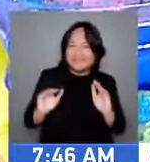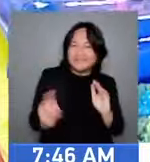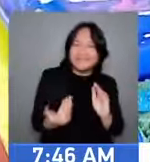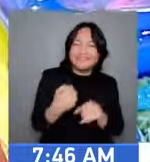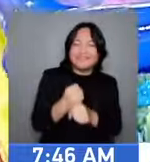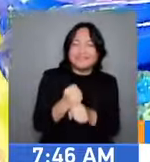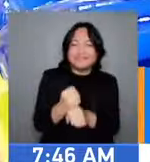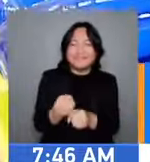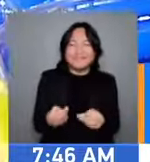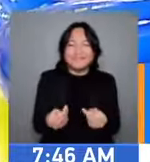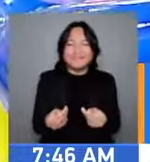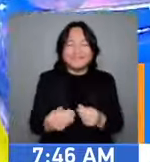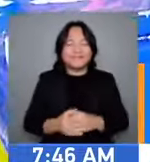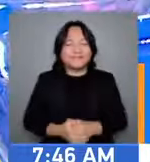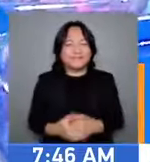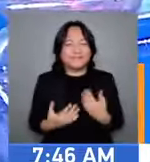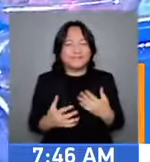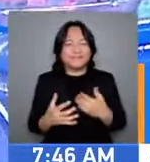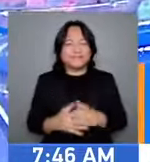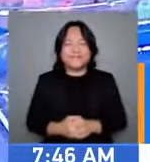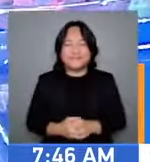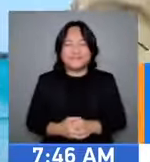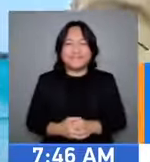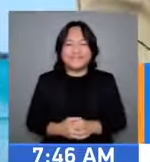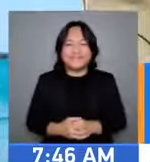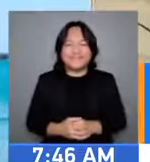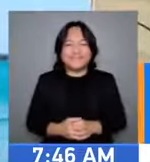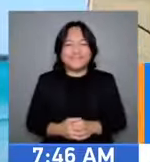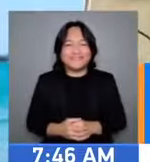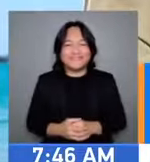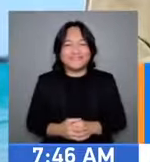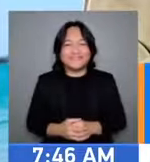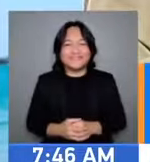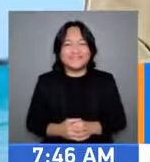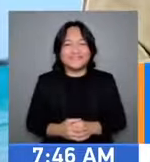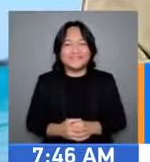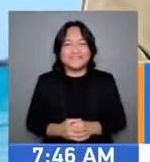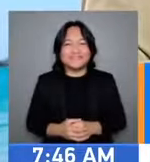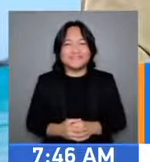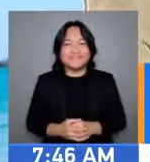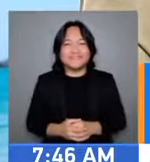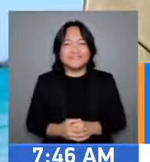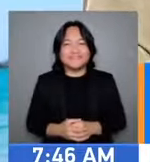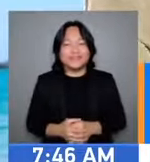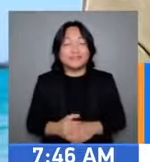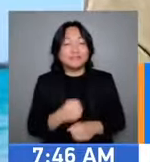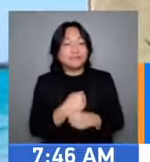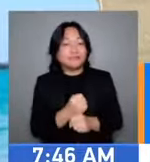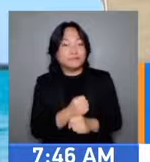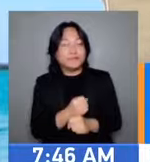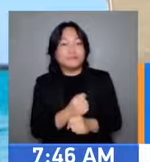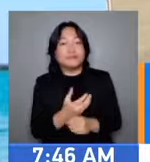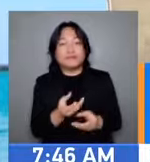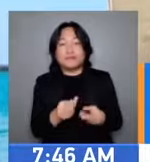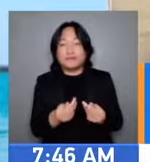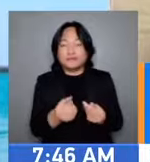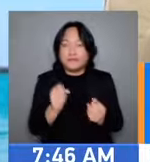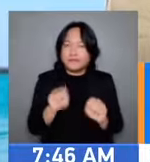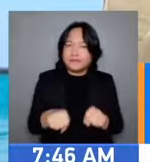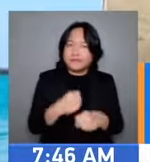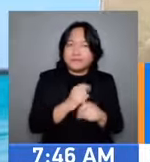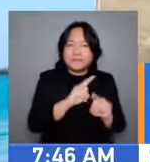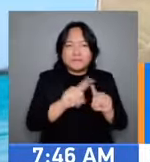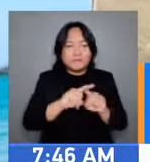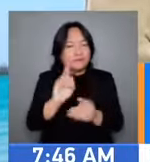Naka-form out ulit! Finally! After a year! Mga kapuso, bukod sa ginagawa ng Sanji, pwede rin gumawa ng mga design tulad